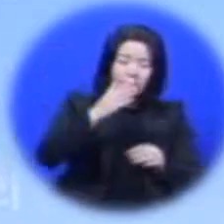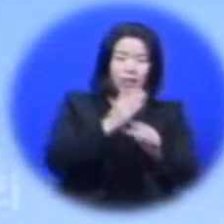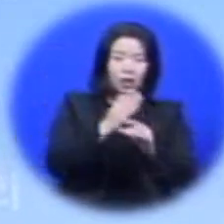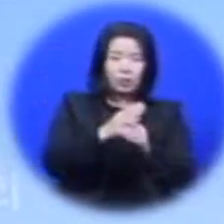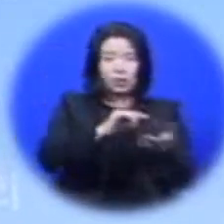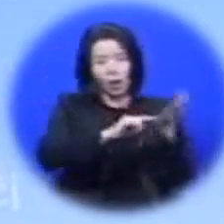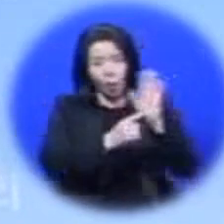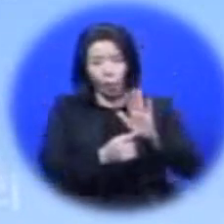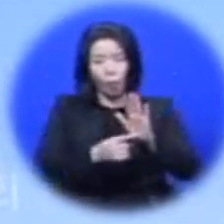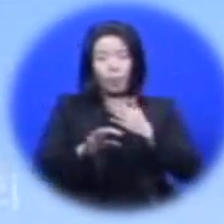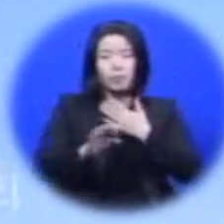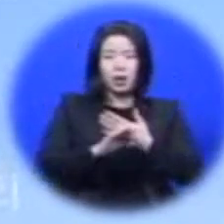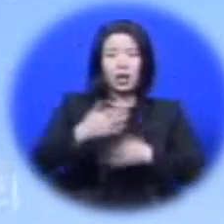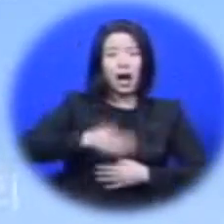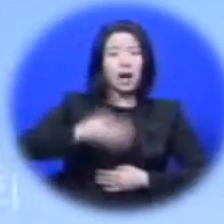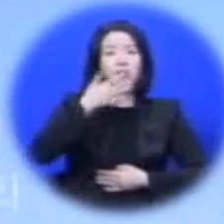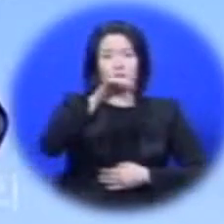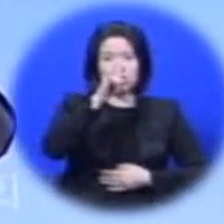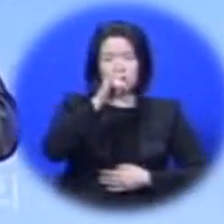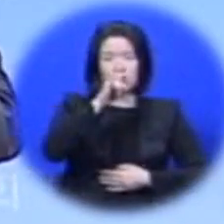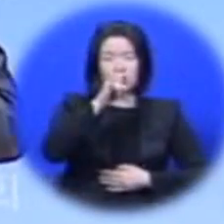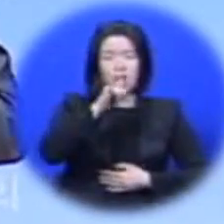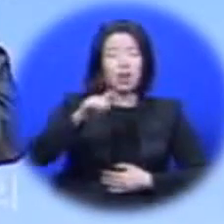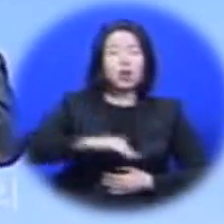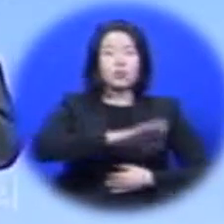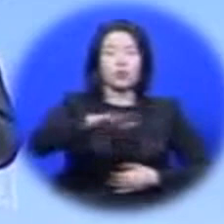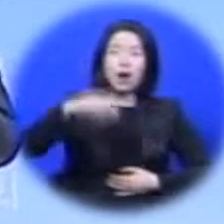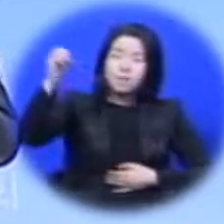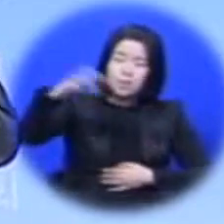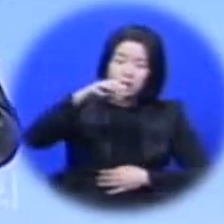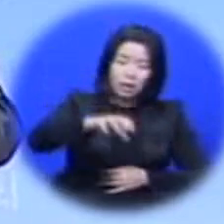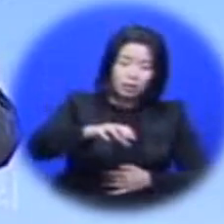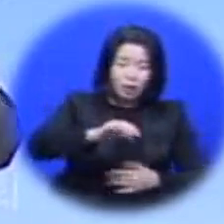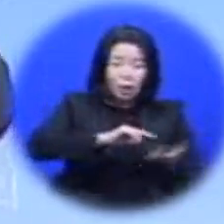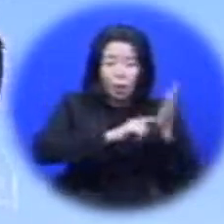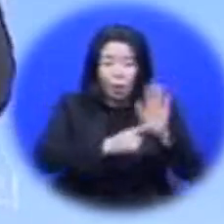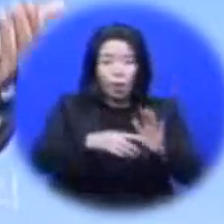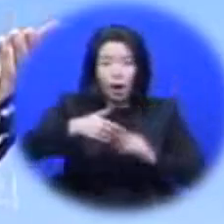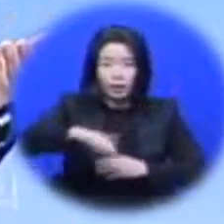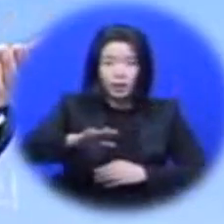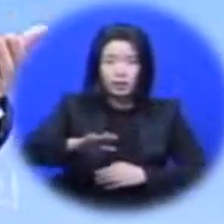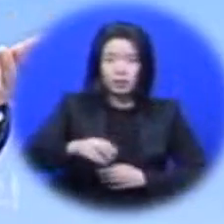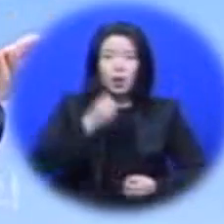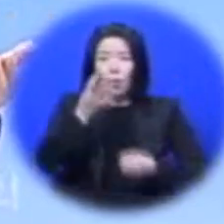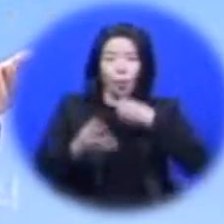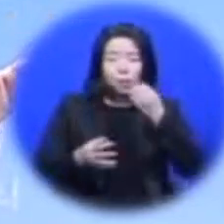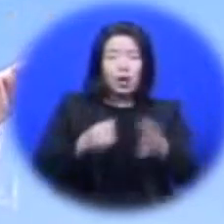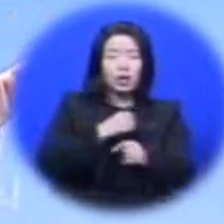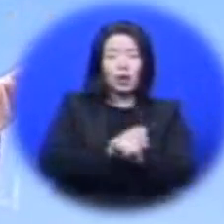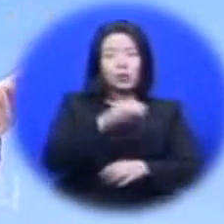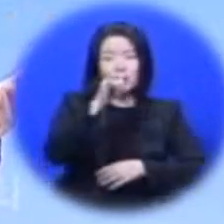나오면 알게 됩니다. 그리고 빛 가운데 나왔다는 이야기는 고백하고 있다는 뜻이죠.